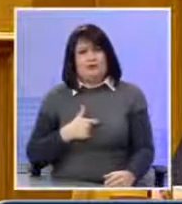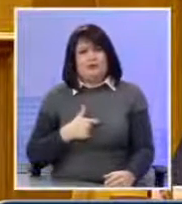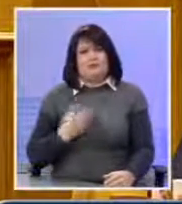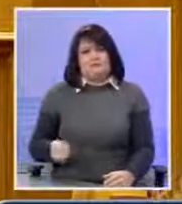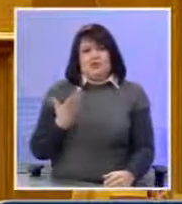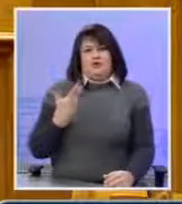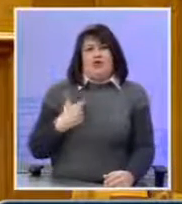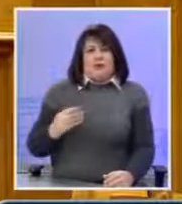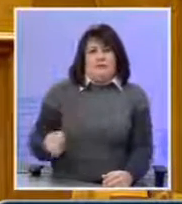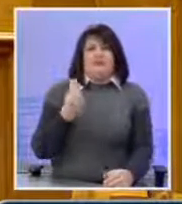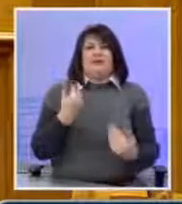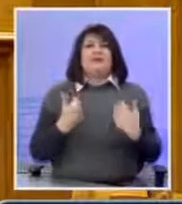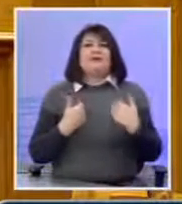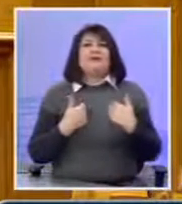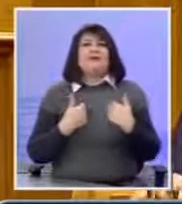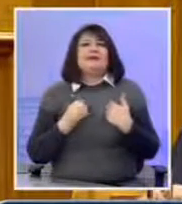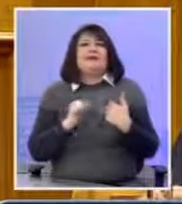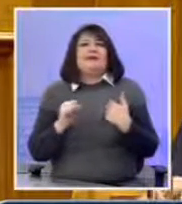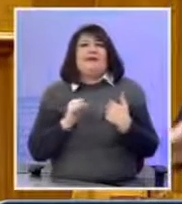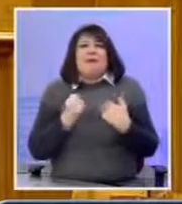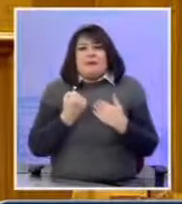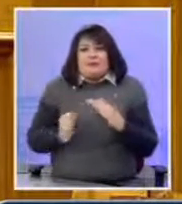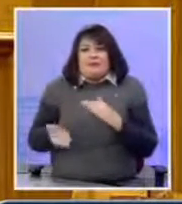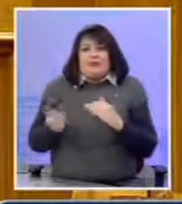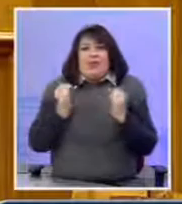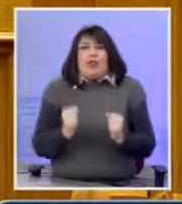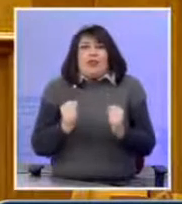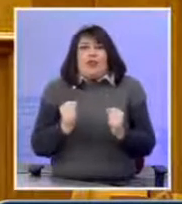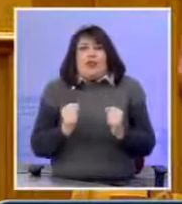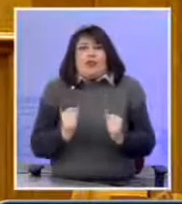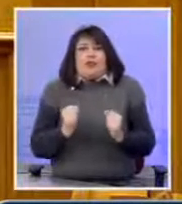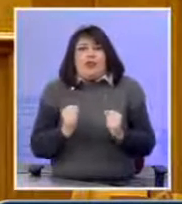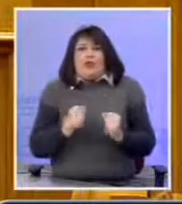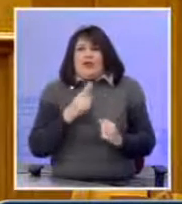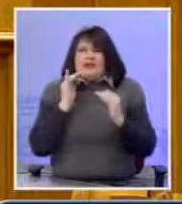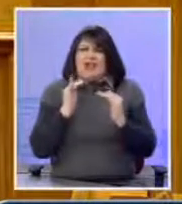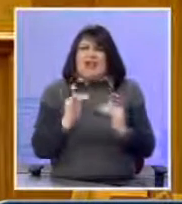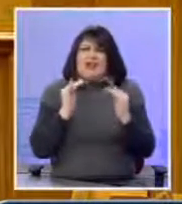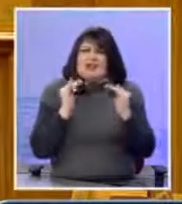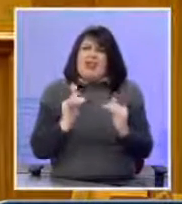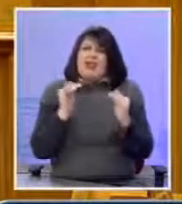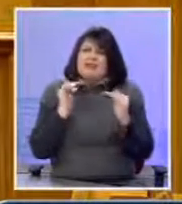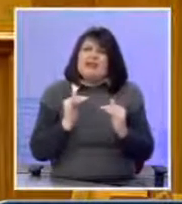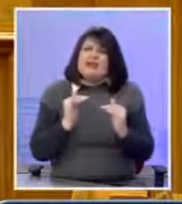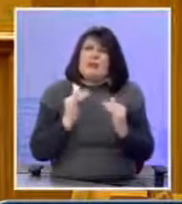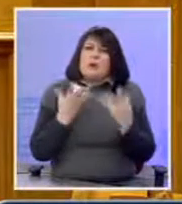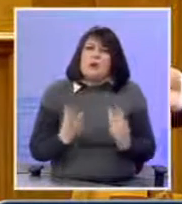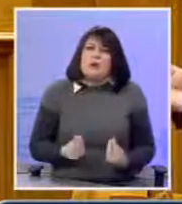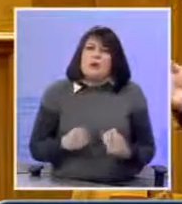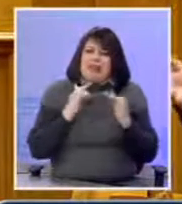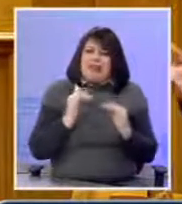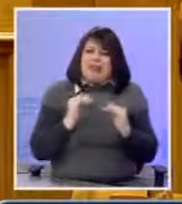και φοβάμαι να λείπω πολύ γιατί θα ακούσω κριτική, είμαι συνεχώς εδώ, ακούω συνεχώς τις ίδιες και τις ίδιες ομιλίες. Δεν αλλάξατε τον